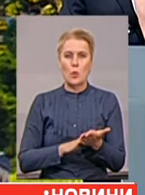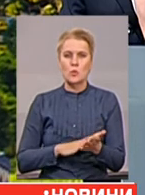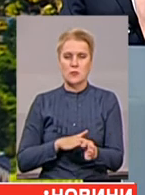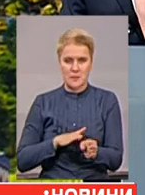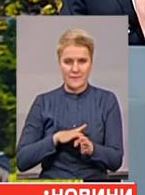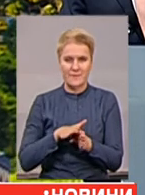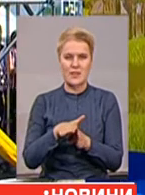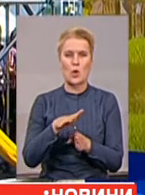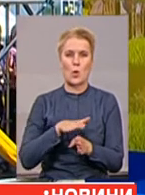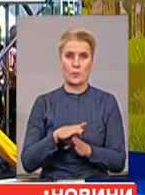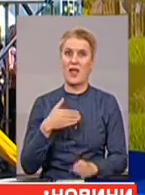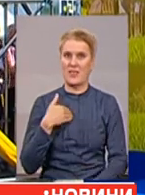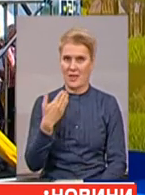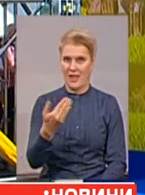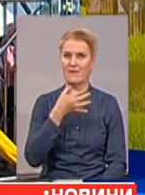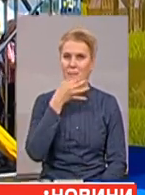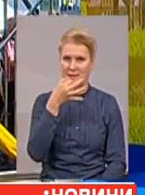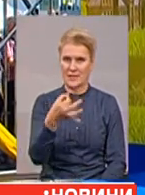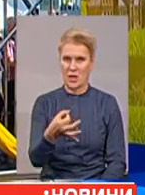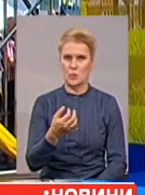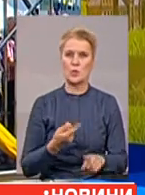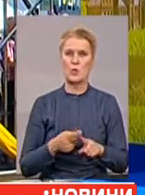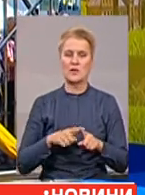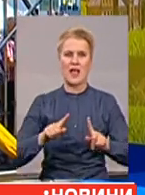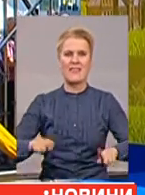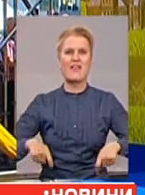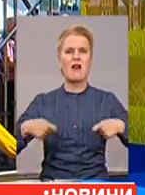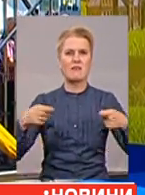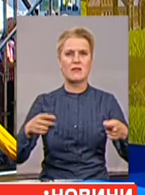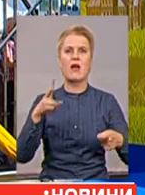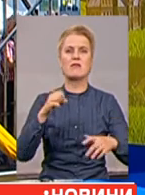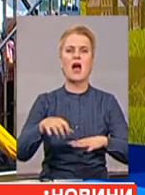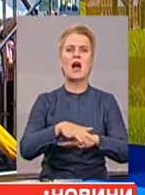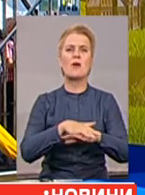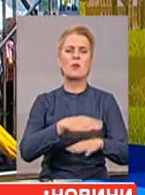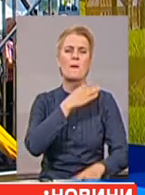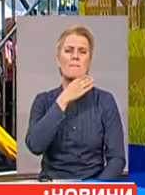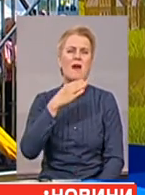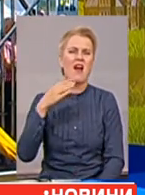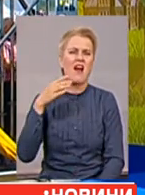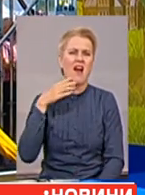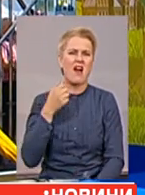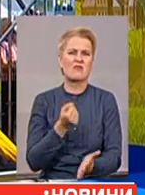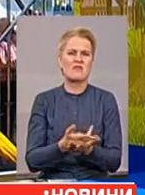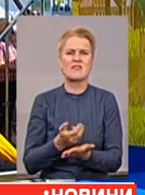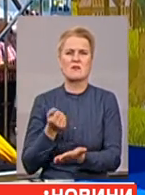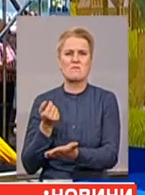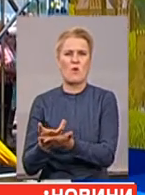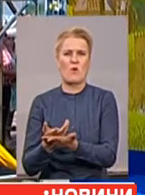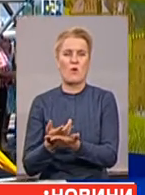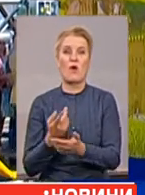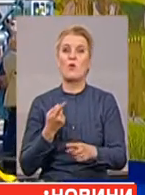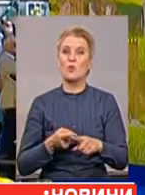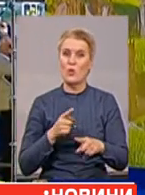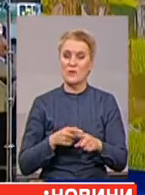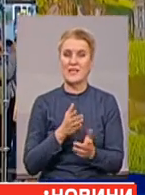виконуванні. І я вам скажу, це накладає на громадян дуже багато вимог, але повірте мені, що це